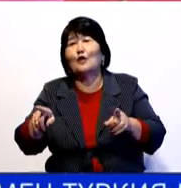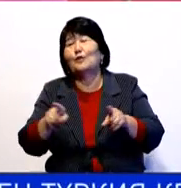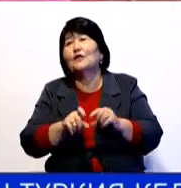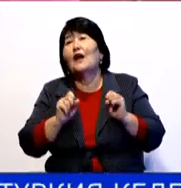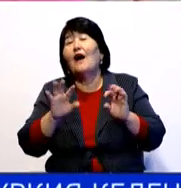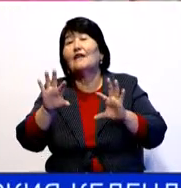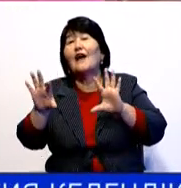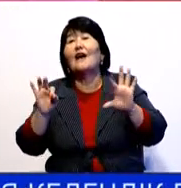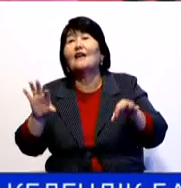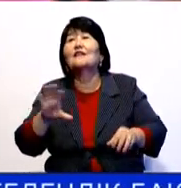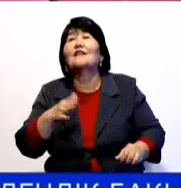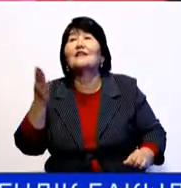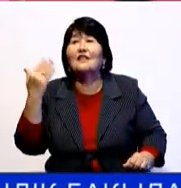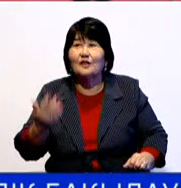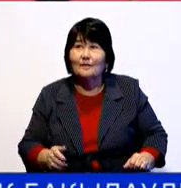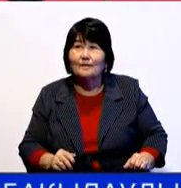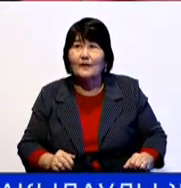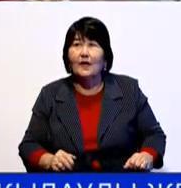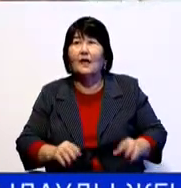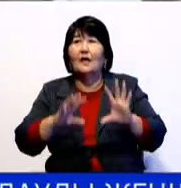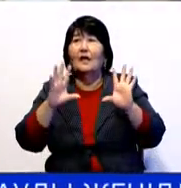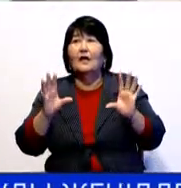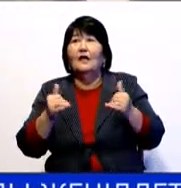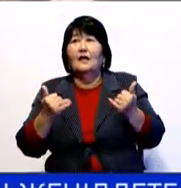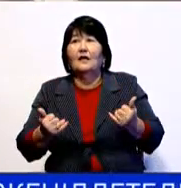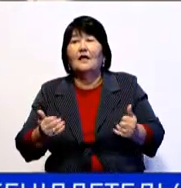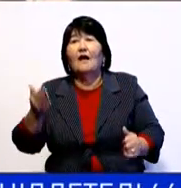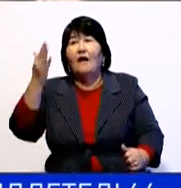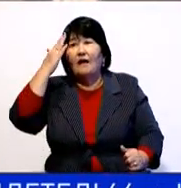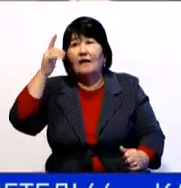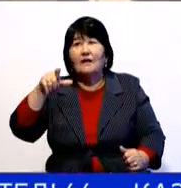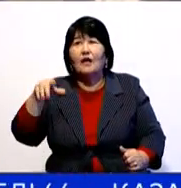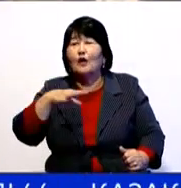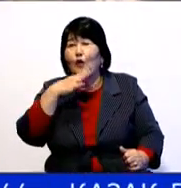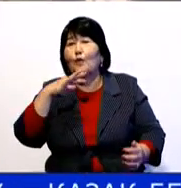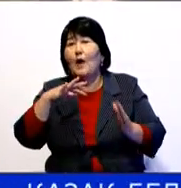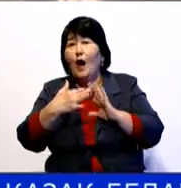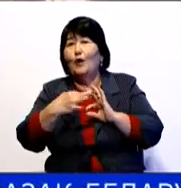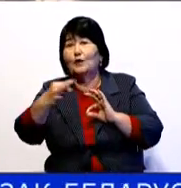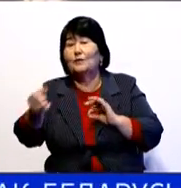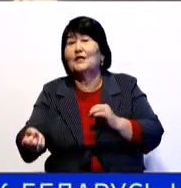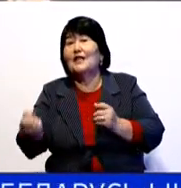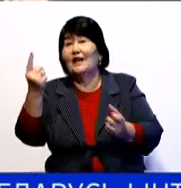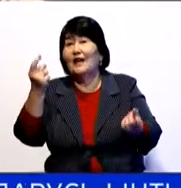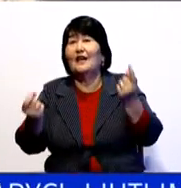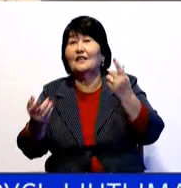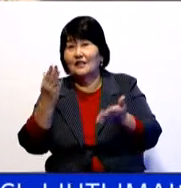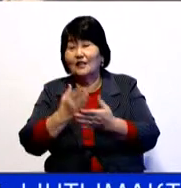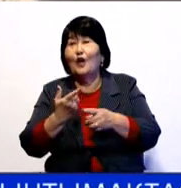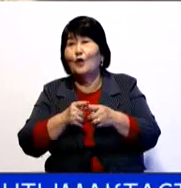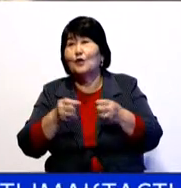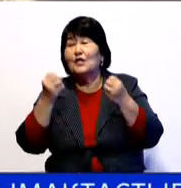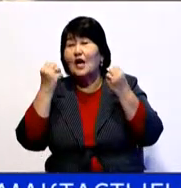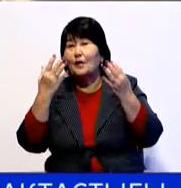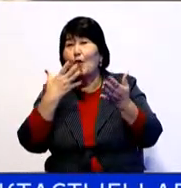қалай іріктедіңіздер? Енді жалпы таланттың көбі ауылдық елді мекендерден шықты ғой. Сол мәдениет